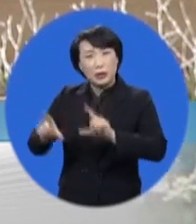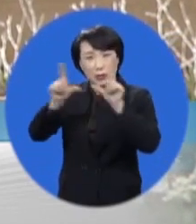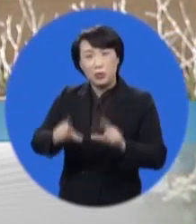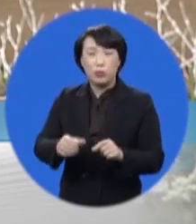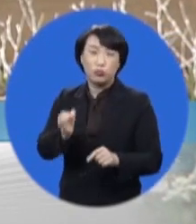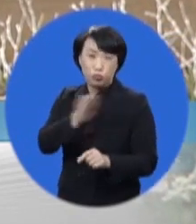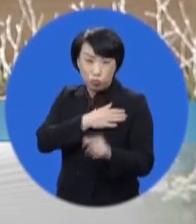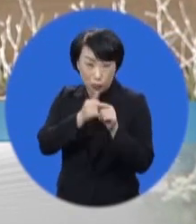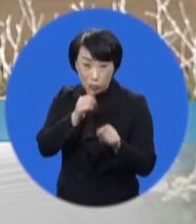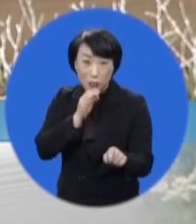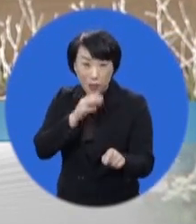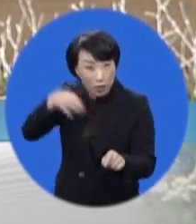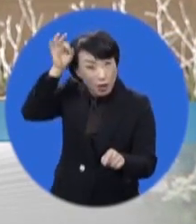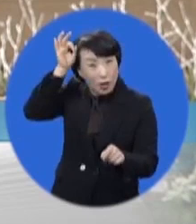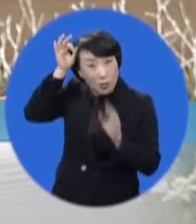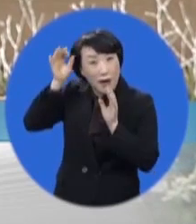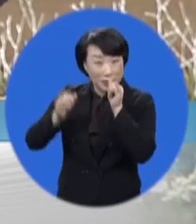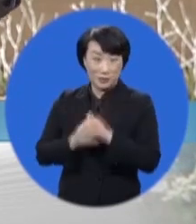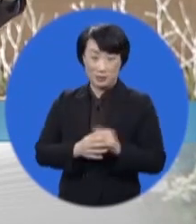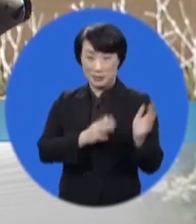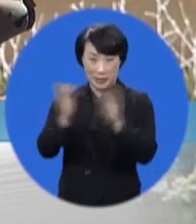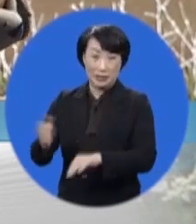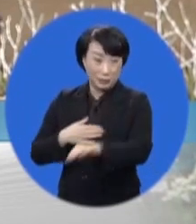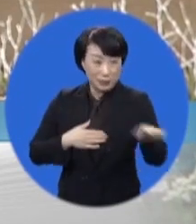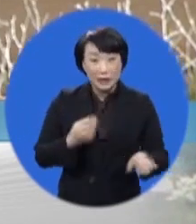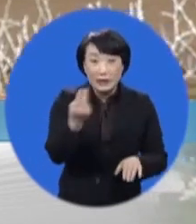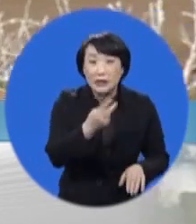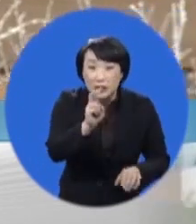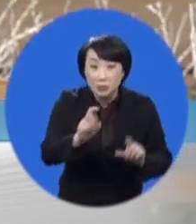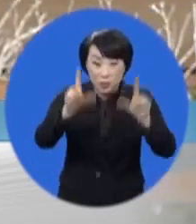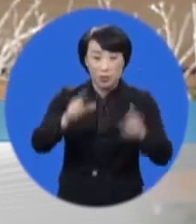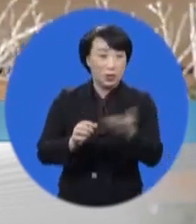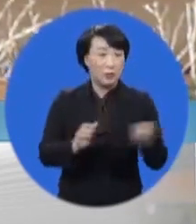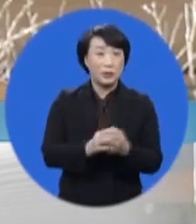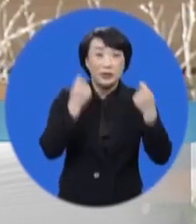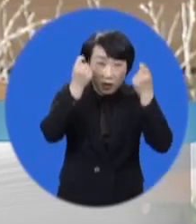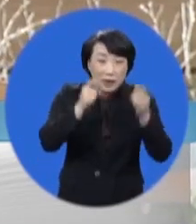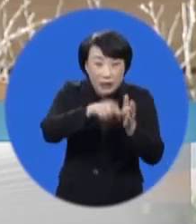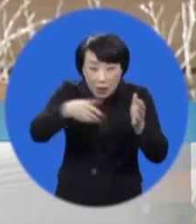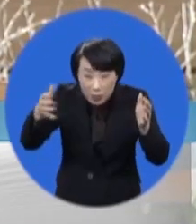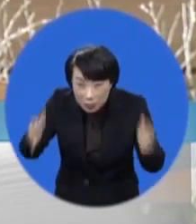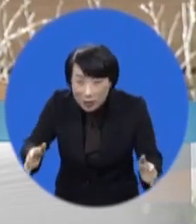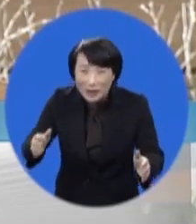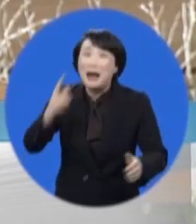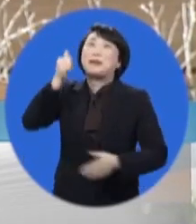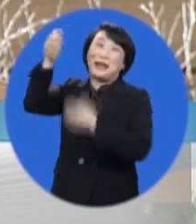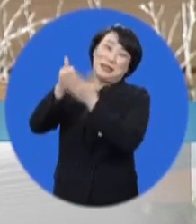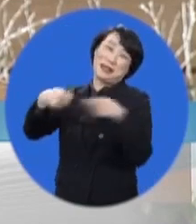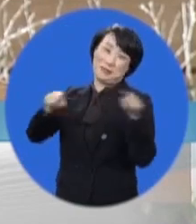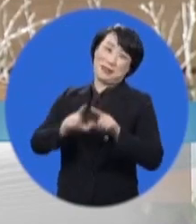세월은 부유한 세월이었다 이 말이오. 2020년도는 나그네 된 세월 속에서 아버지와 함께